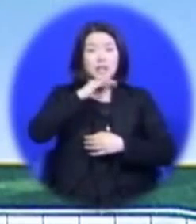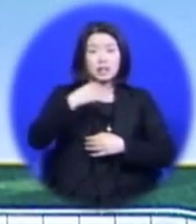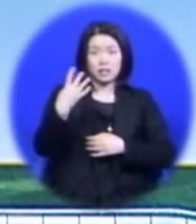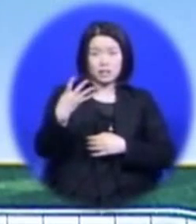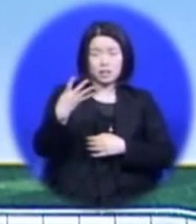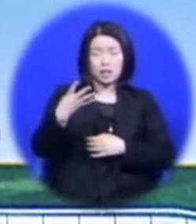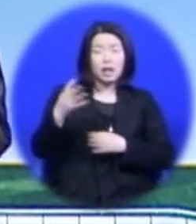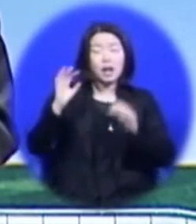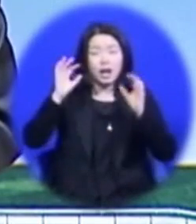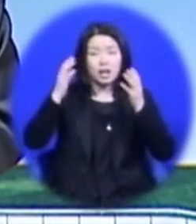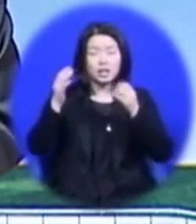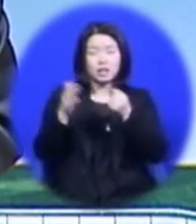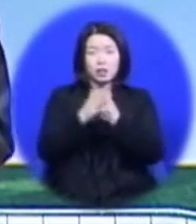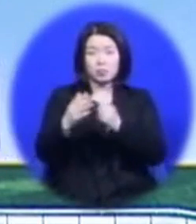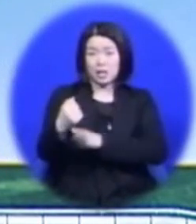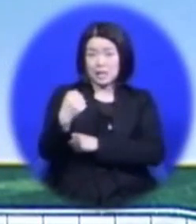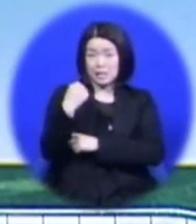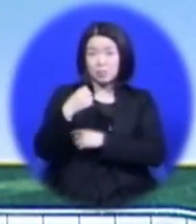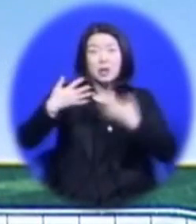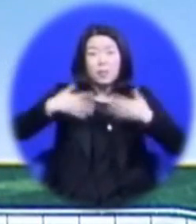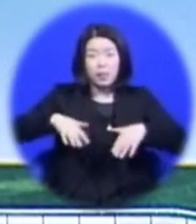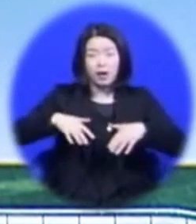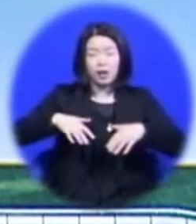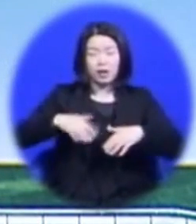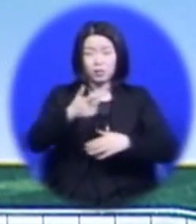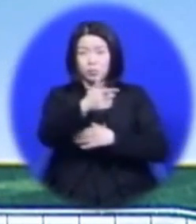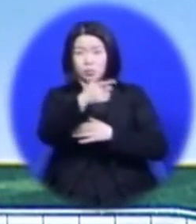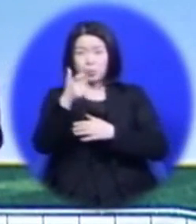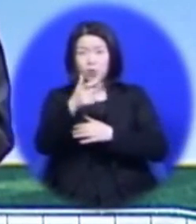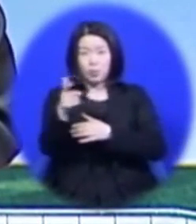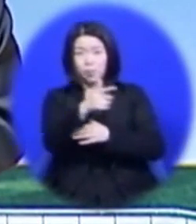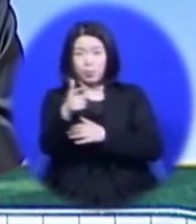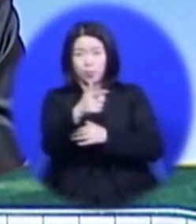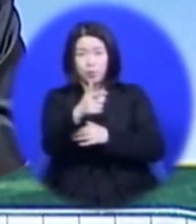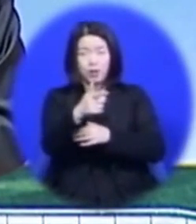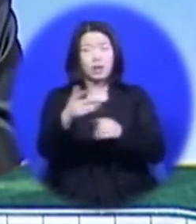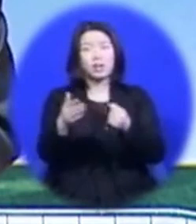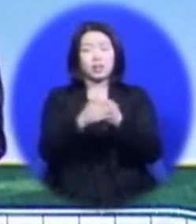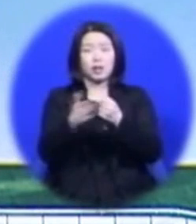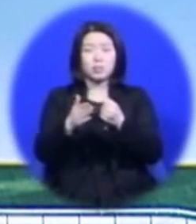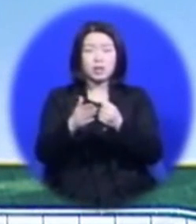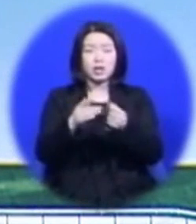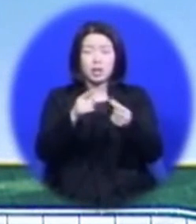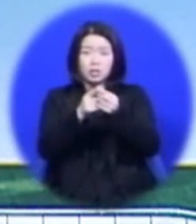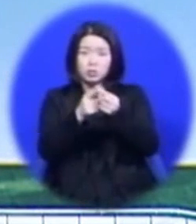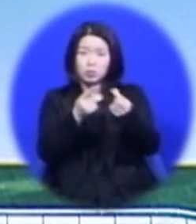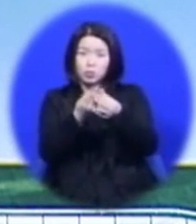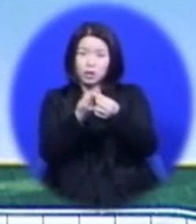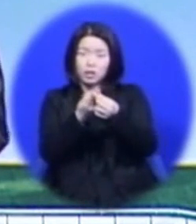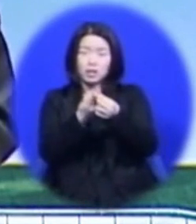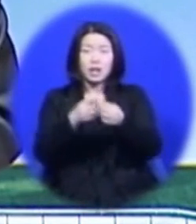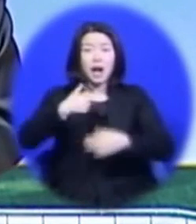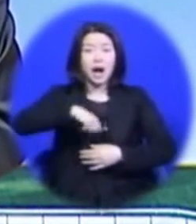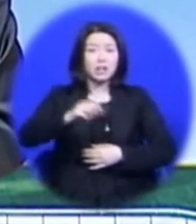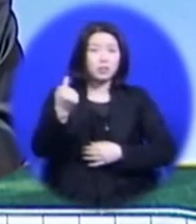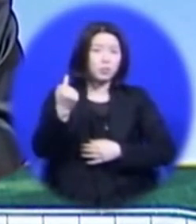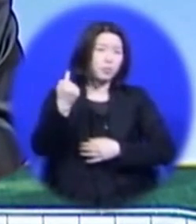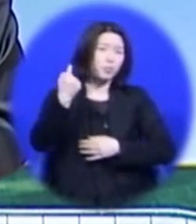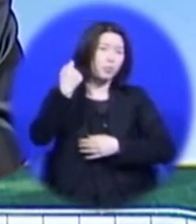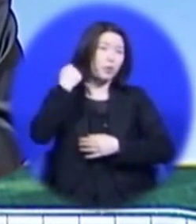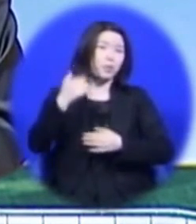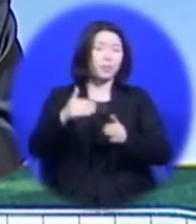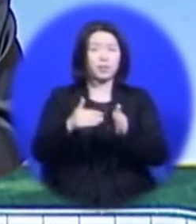다행히 힘이 약했기에 총을 쏜 반동으로 총구가 흔들렸고 총알이 아들의 귀 옆을 스쳐